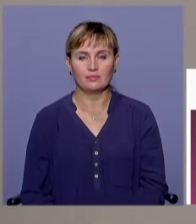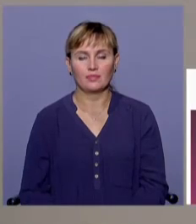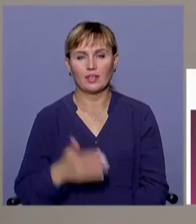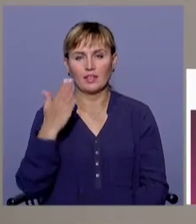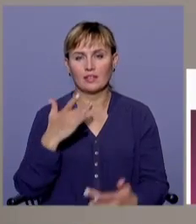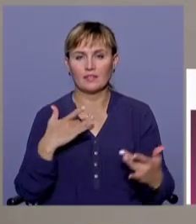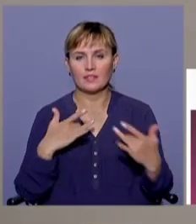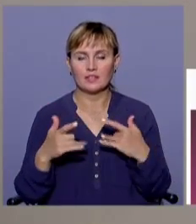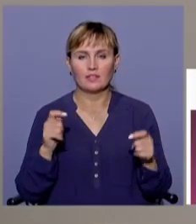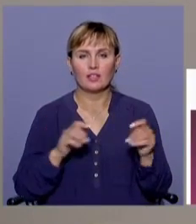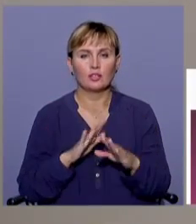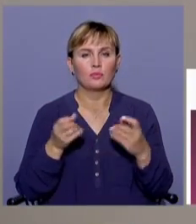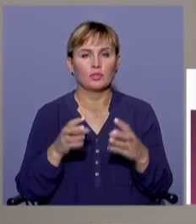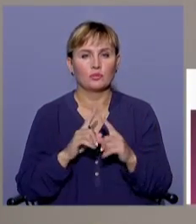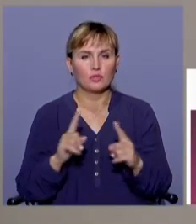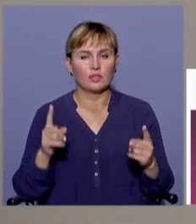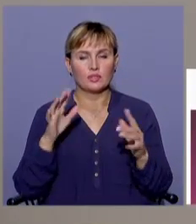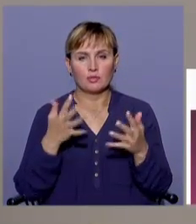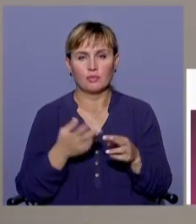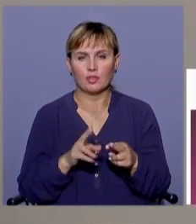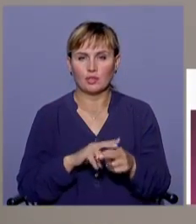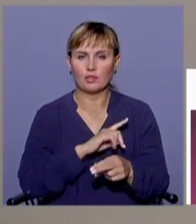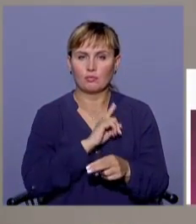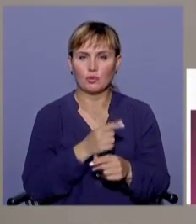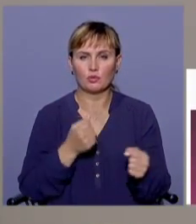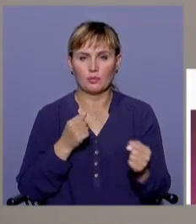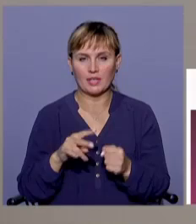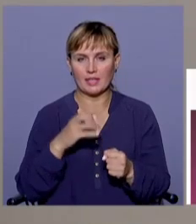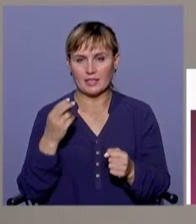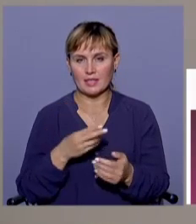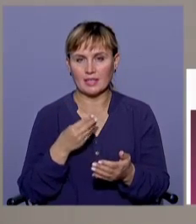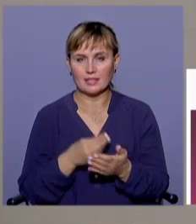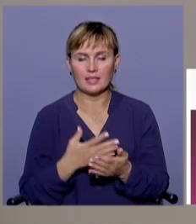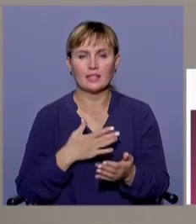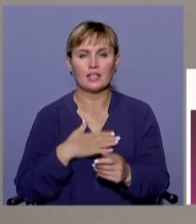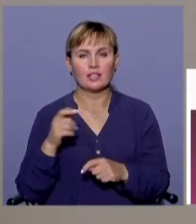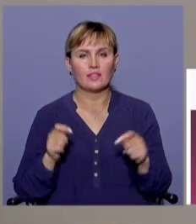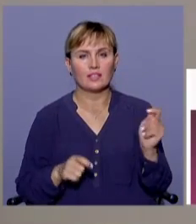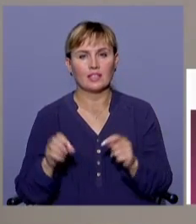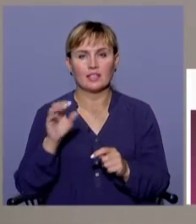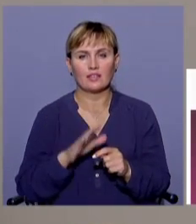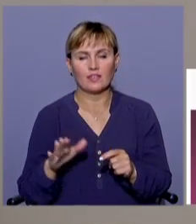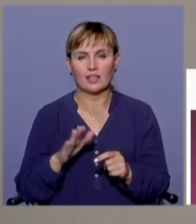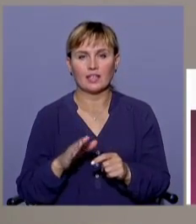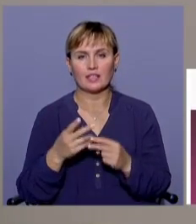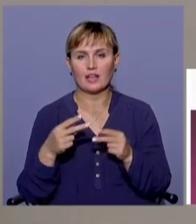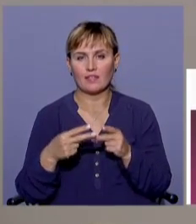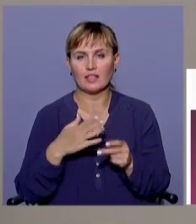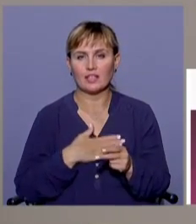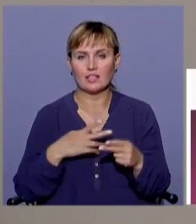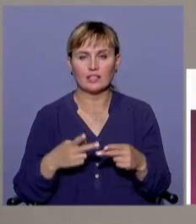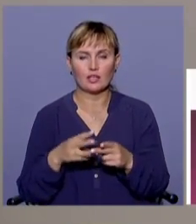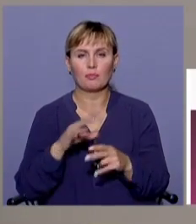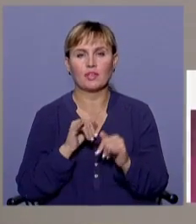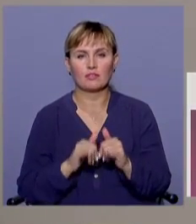Кинофестиваль не просто уникальное событие, это мощный импульс к укреплению национальных ценностей. Наш фестиваль «Евразия» – ровесник нашей столицы. Мы